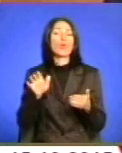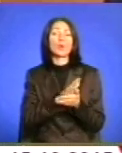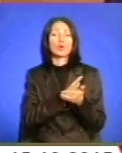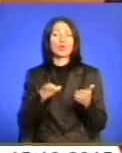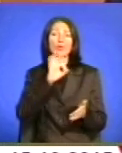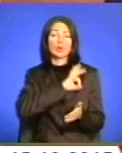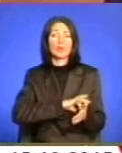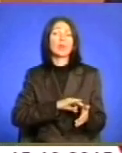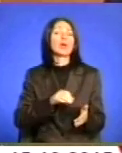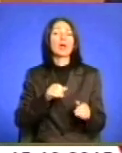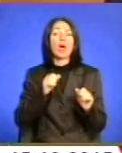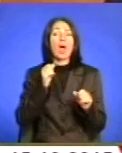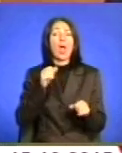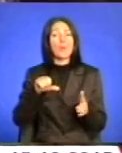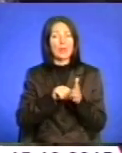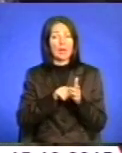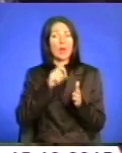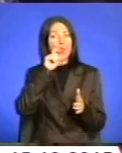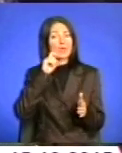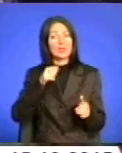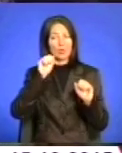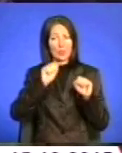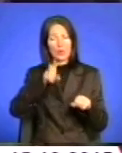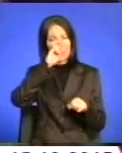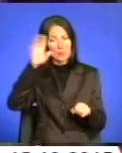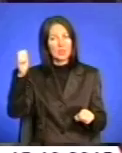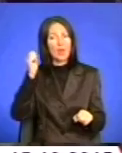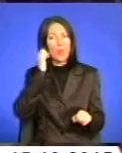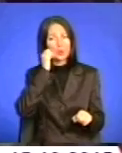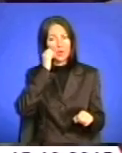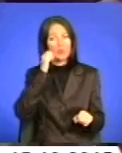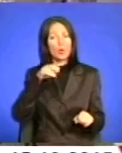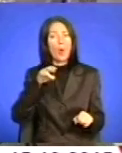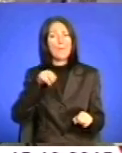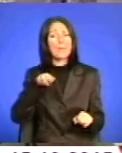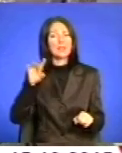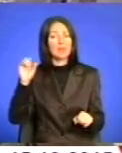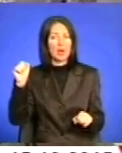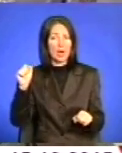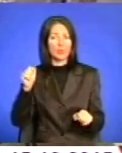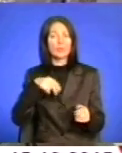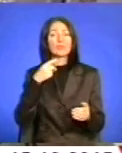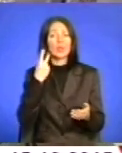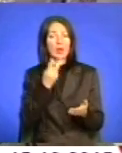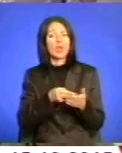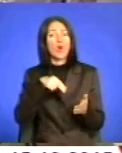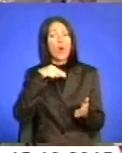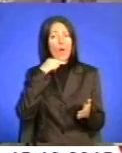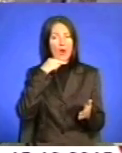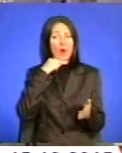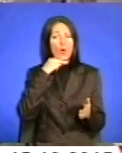православної церкви Московського патріархату. Акцентував увагу депутатів на міжцерковних стосунках і голова обласної